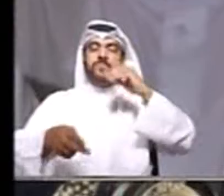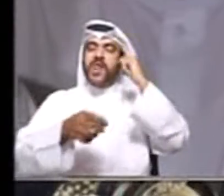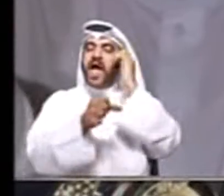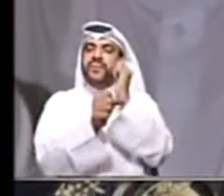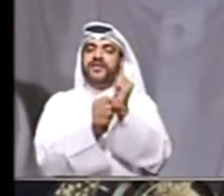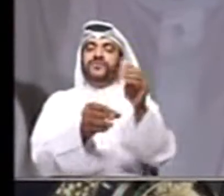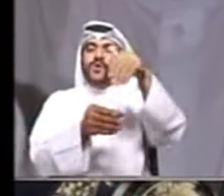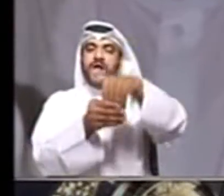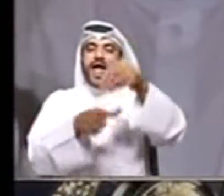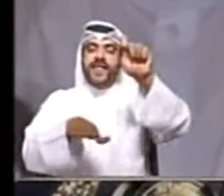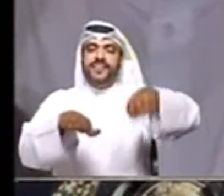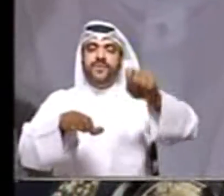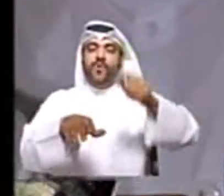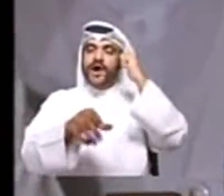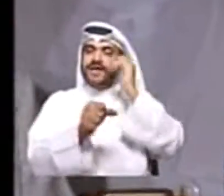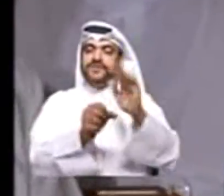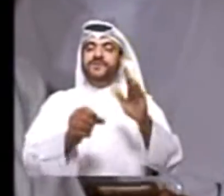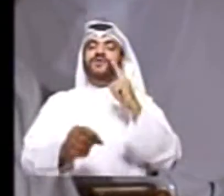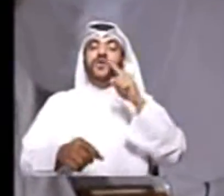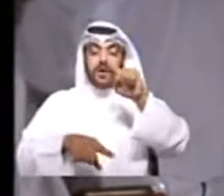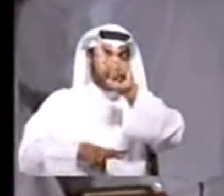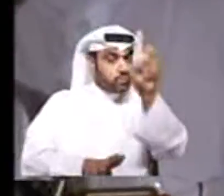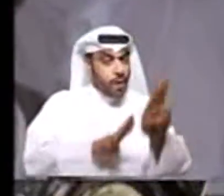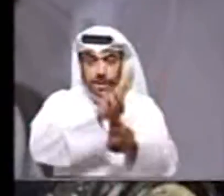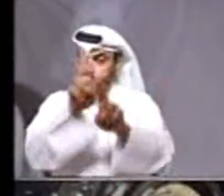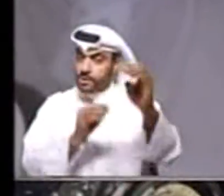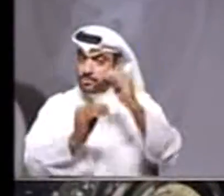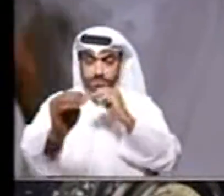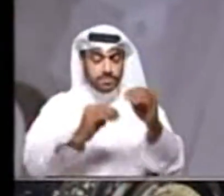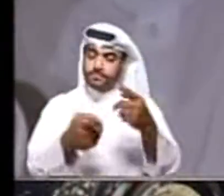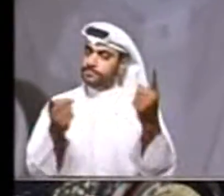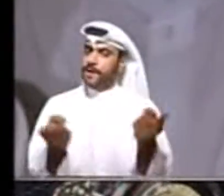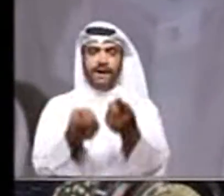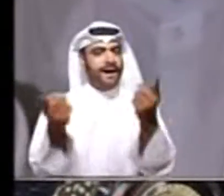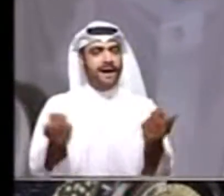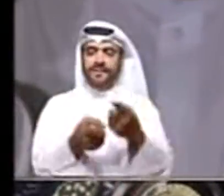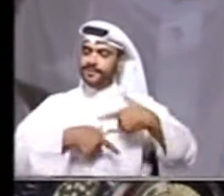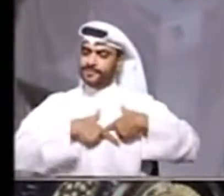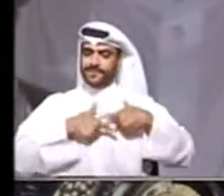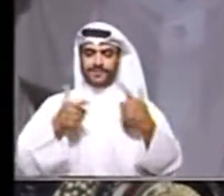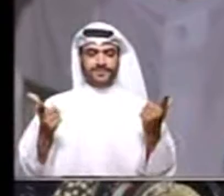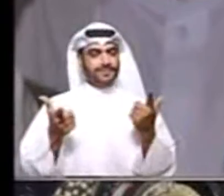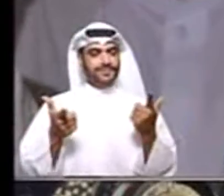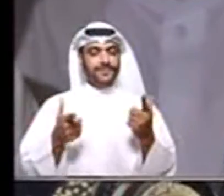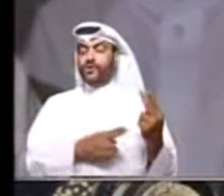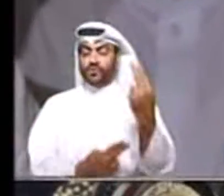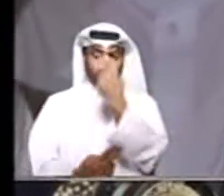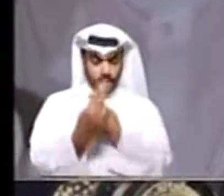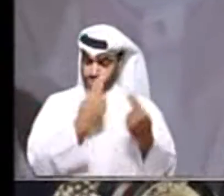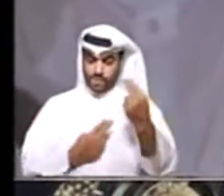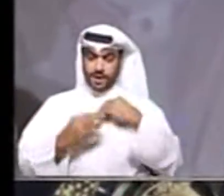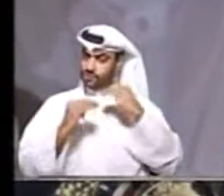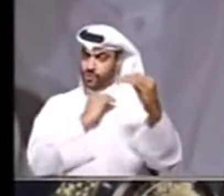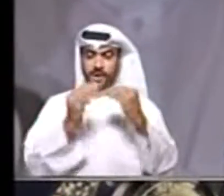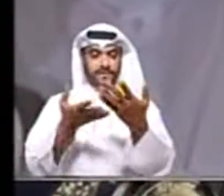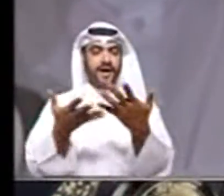الديمقراطية الحقة. نختلف في وجهات النظر، نتباين في وجهات النظر، نحضر في هذه الجلسات